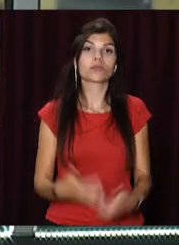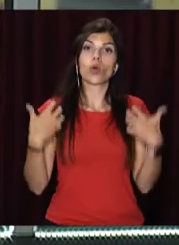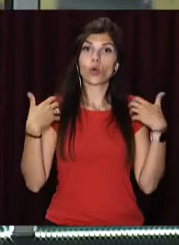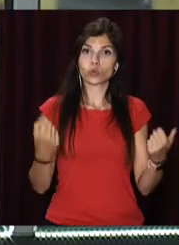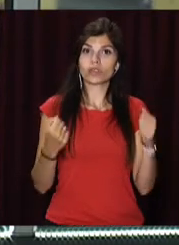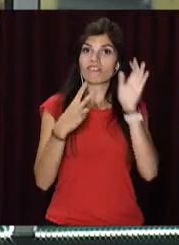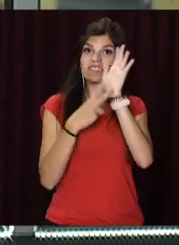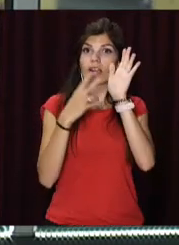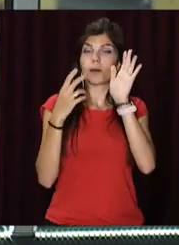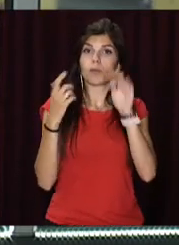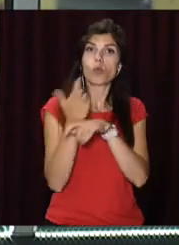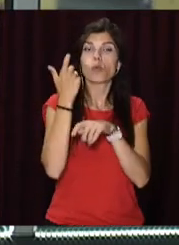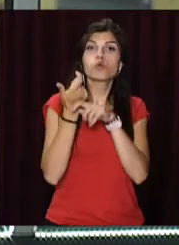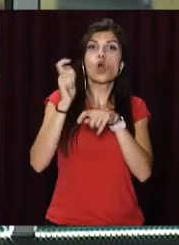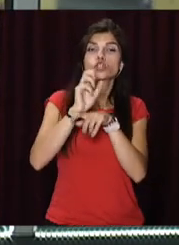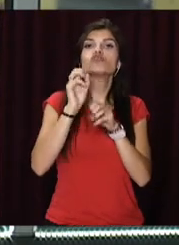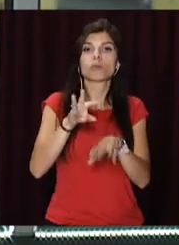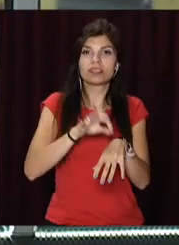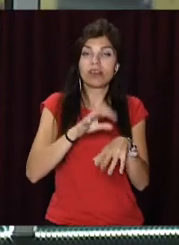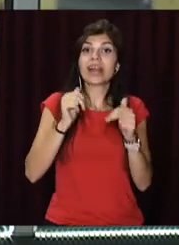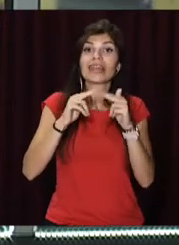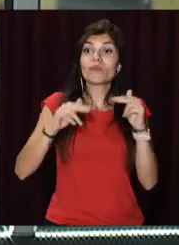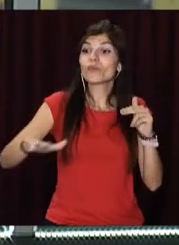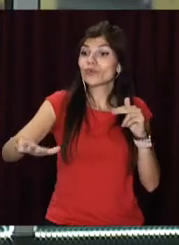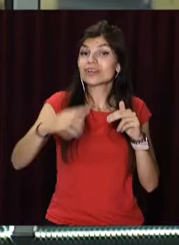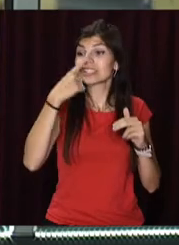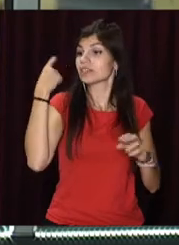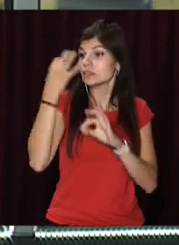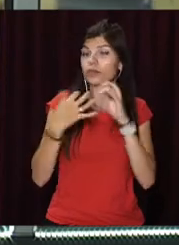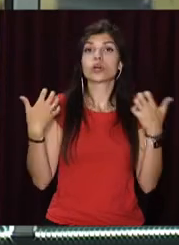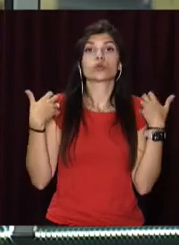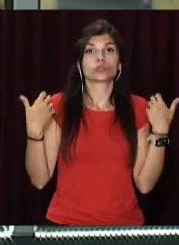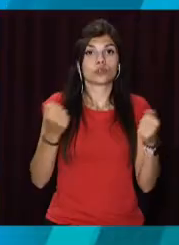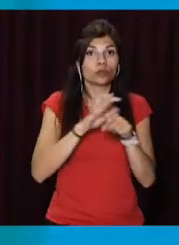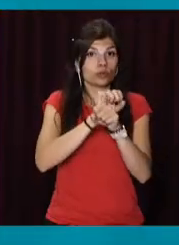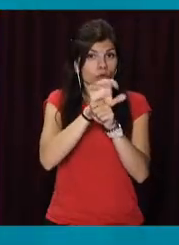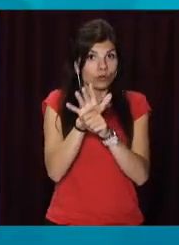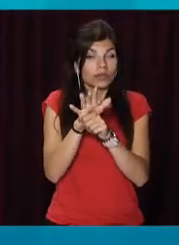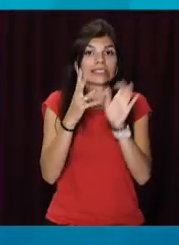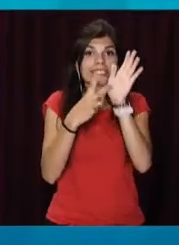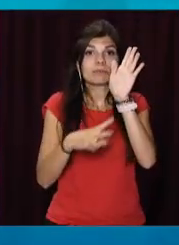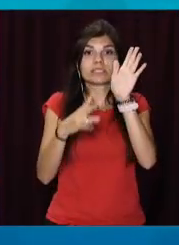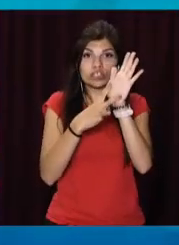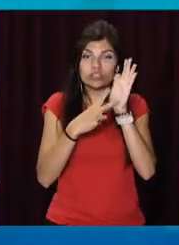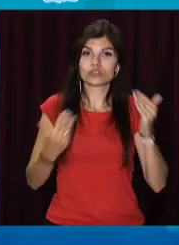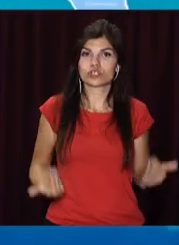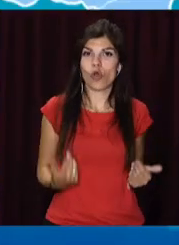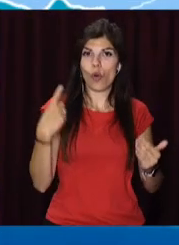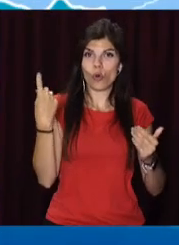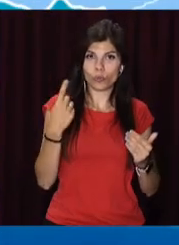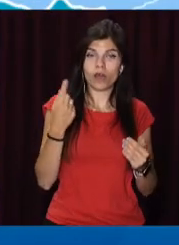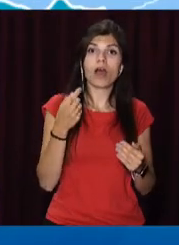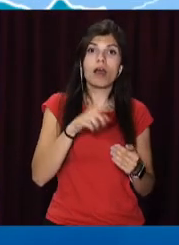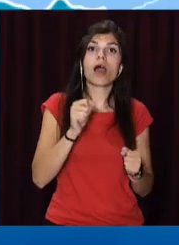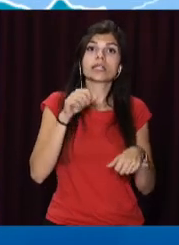Одужало в семеро більше, аніж захворіло. На Дніпропетровщині за минулу добу подолали коронавірусну хворобу 77 мешканців області, в